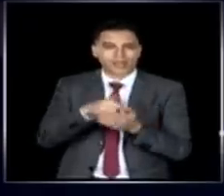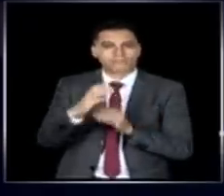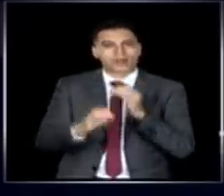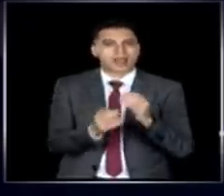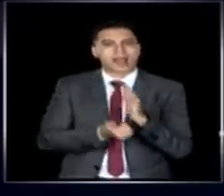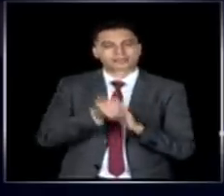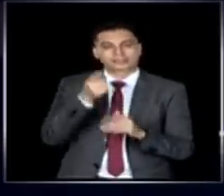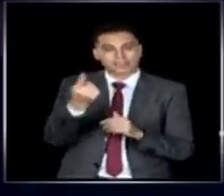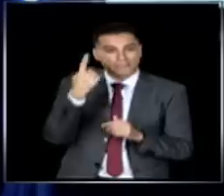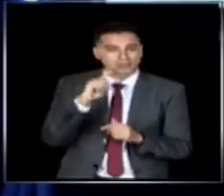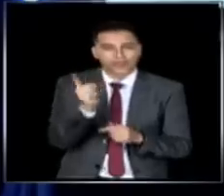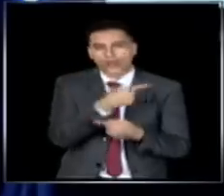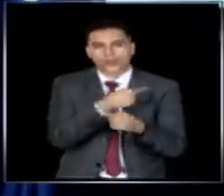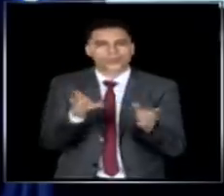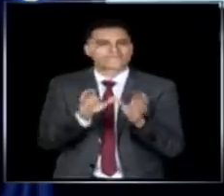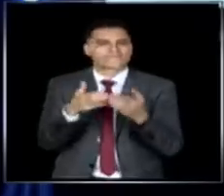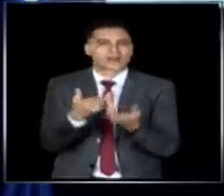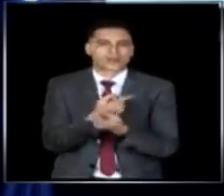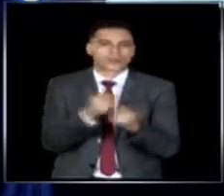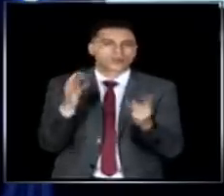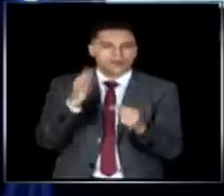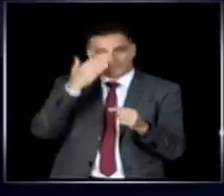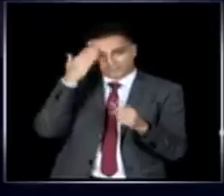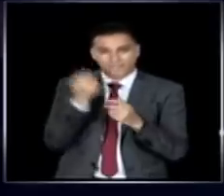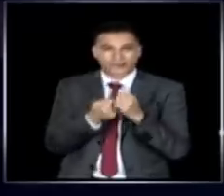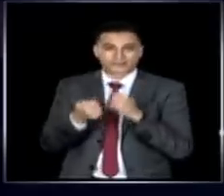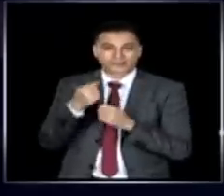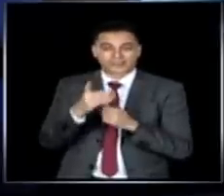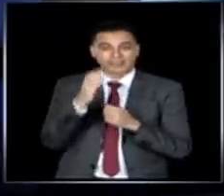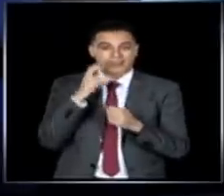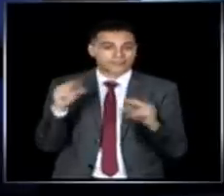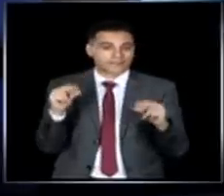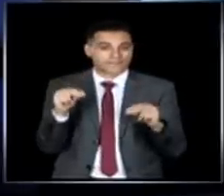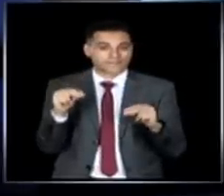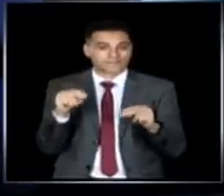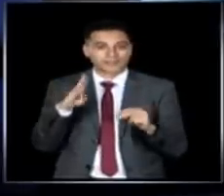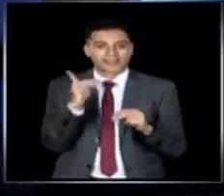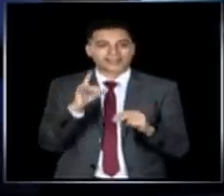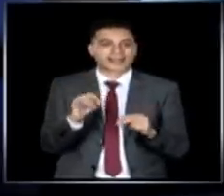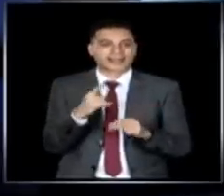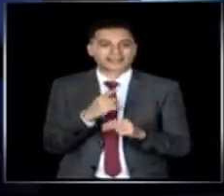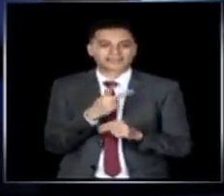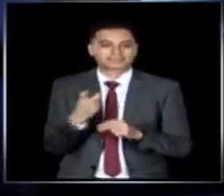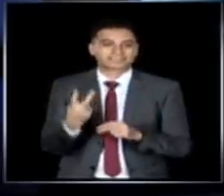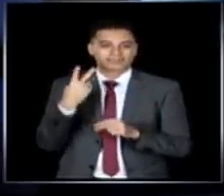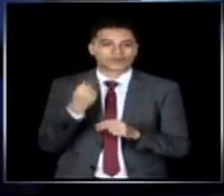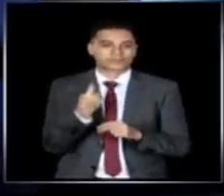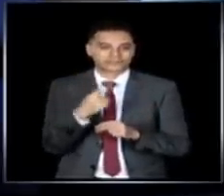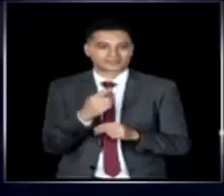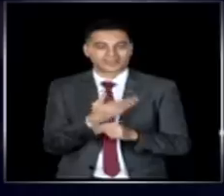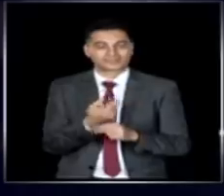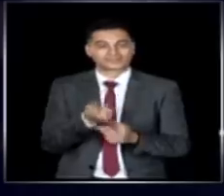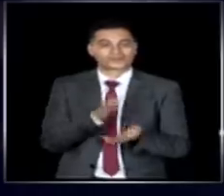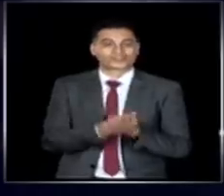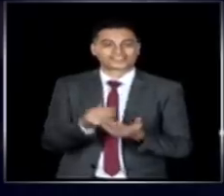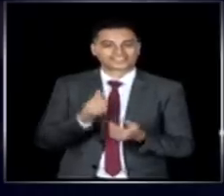مش أنت بس، أنت وفريقك. كانت نفس الإجابة عندك يا فاطمة؟ كانت عند كريم 247. ادوني